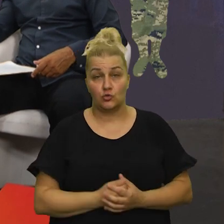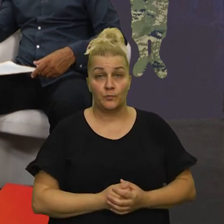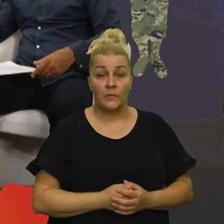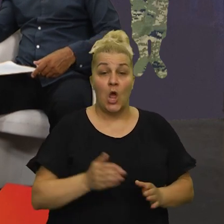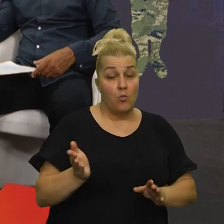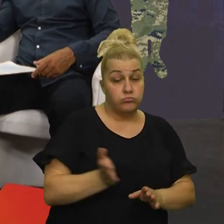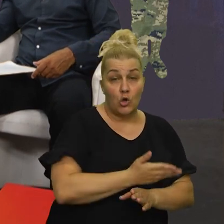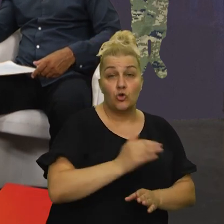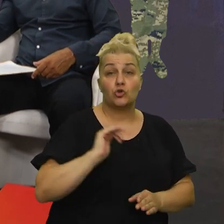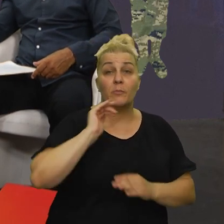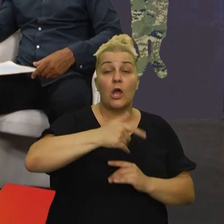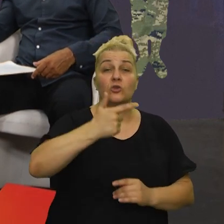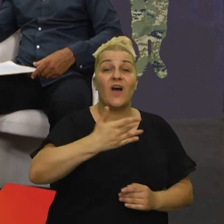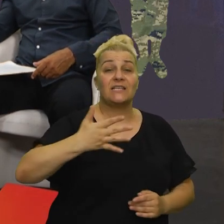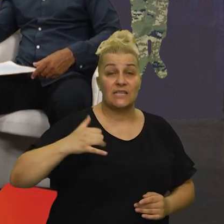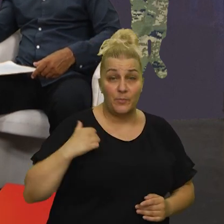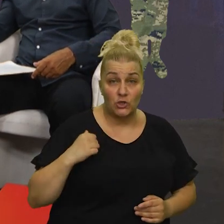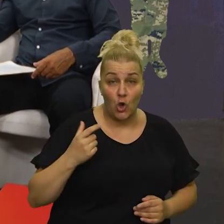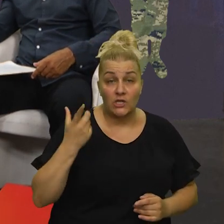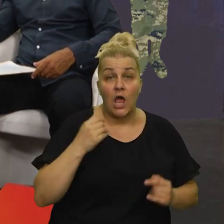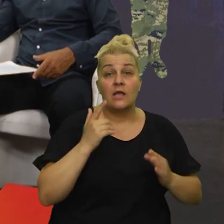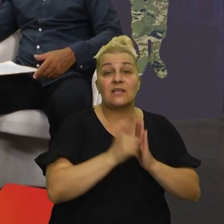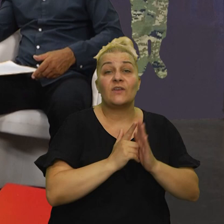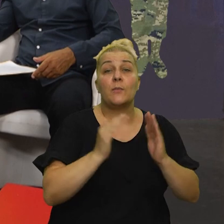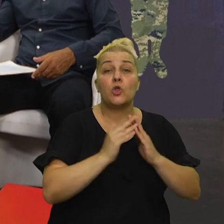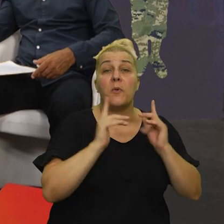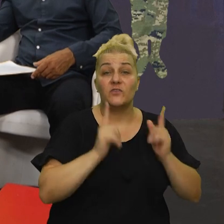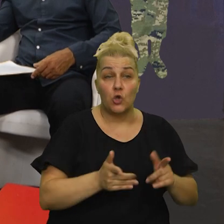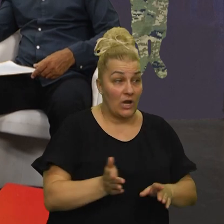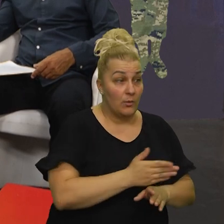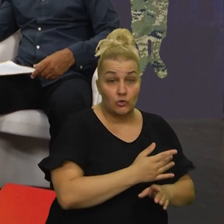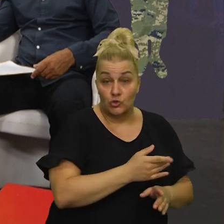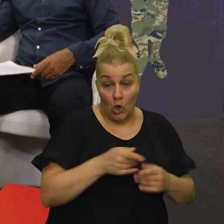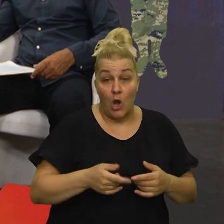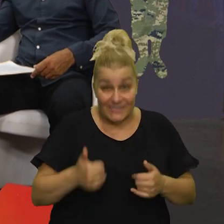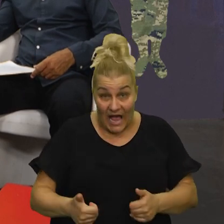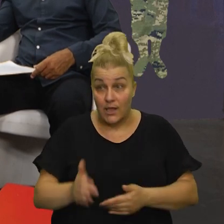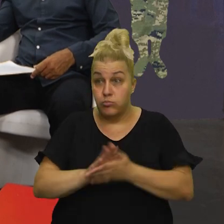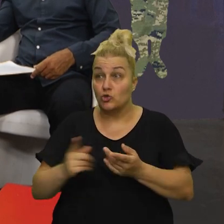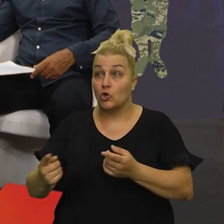nakon četvrt stoljeća, nakon više od 25 godina od Domovinskog rata, pa dokle više?